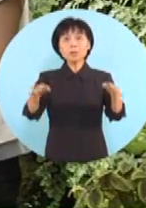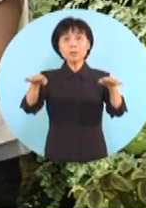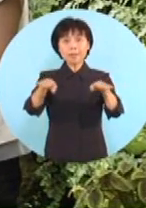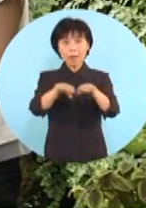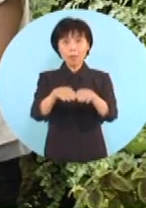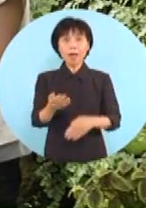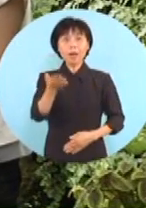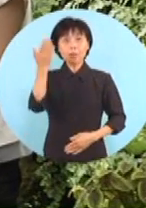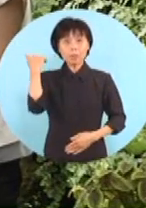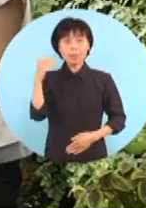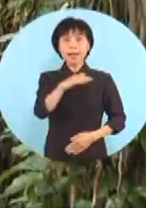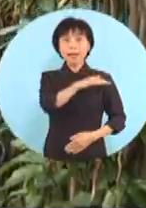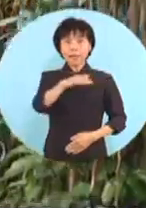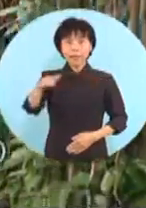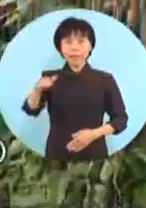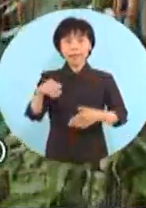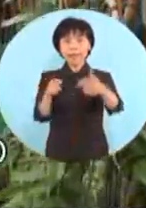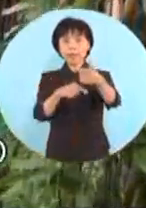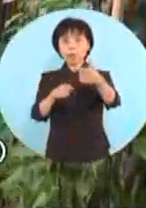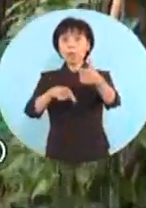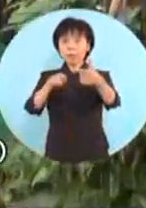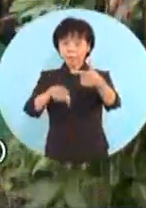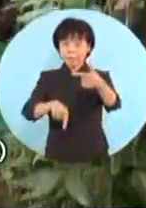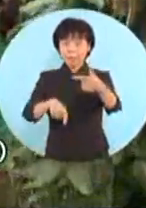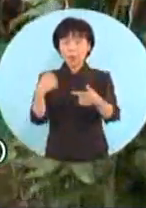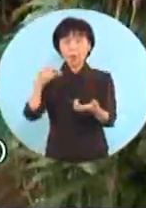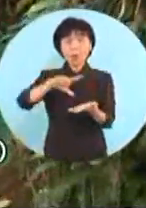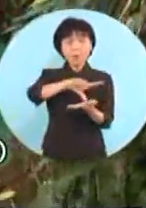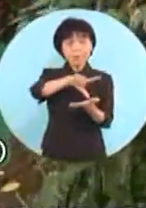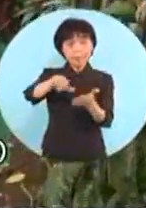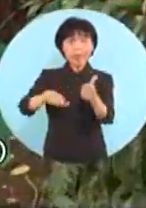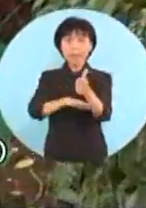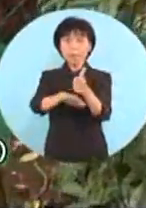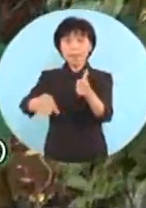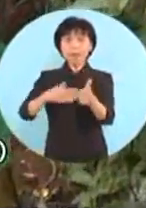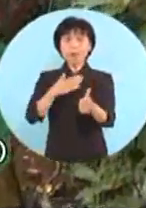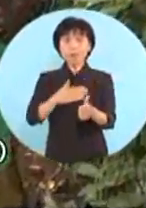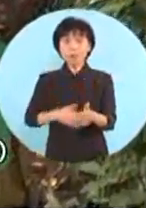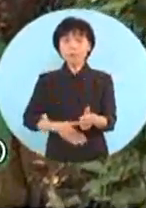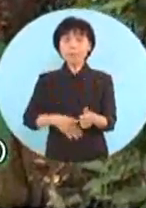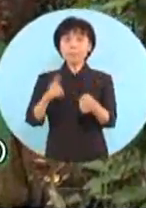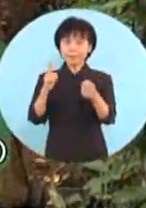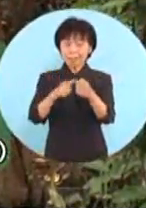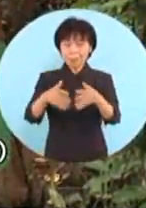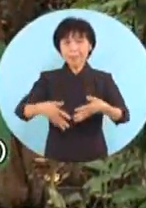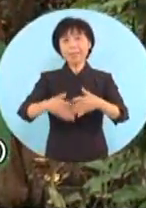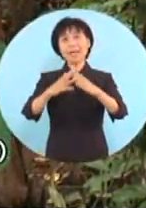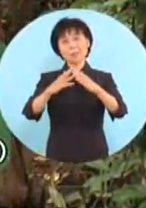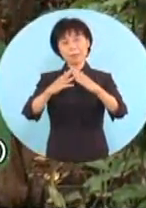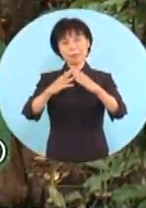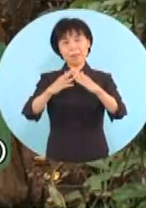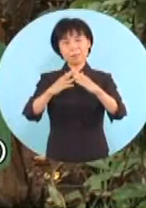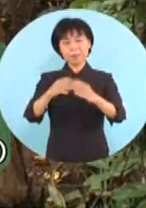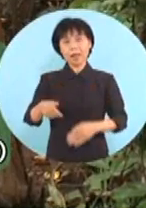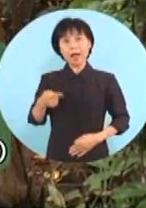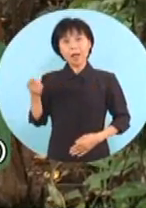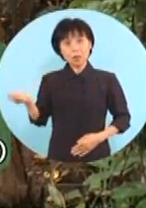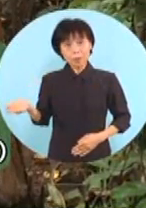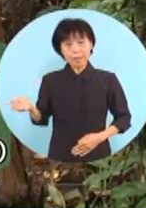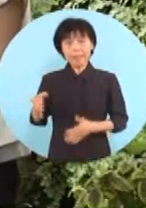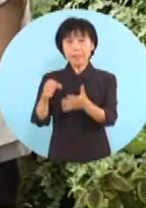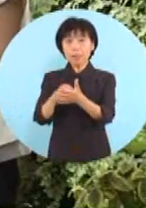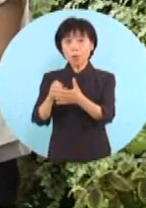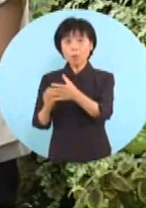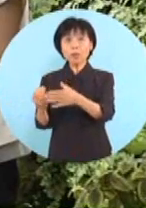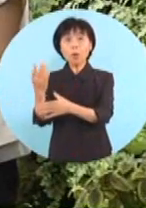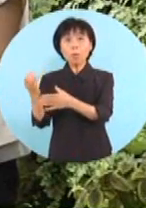成6年にですね、熱帯の環境を知っていただこうということでできた施設です。近くにあります板橋清掃工場